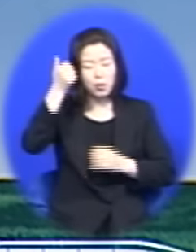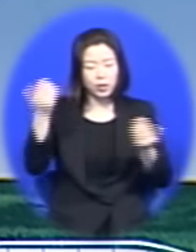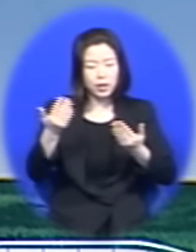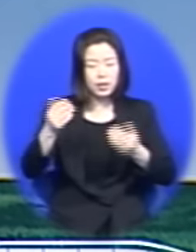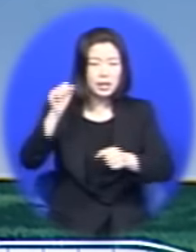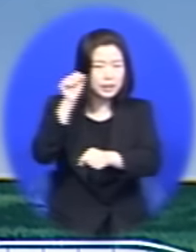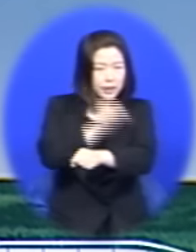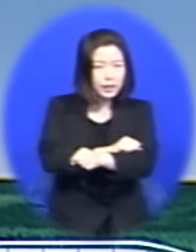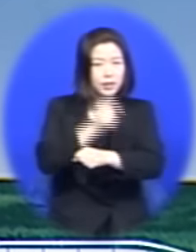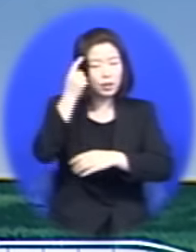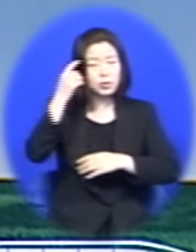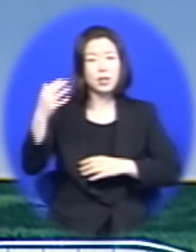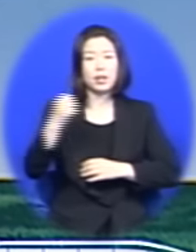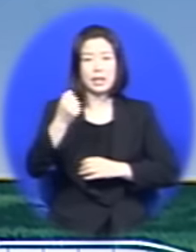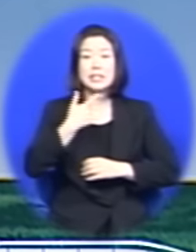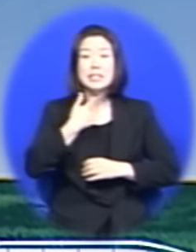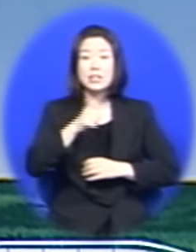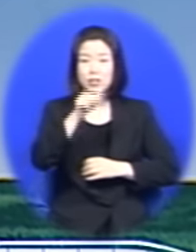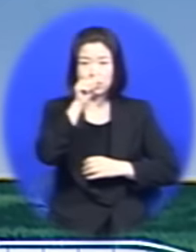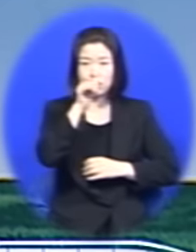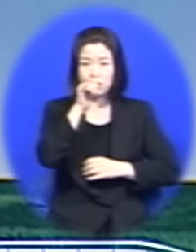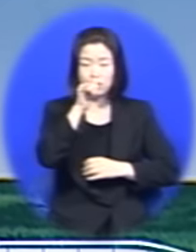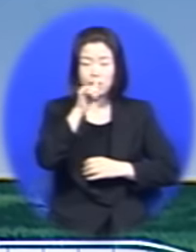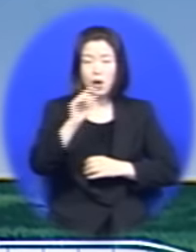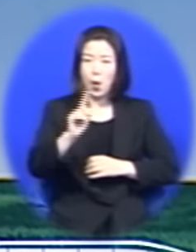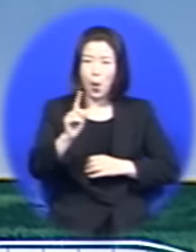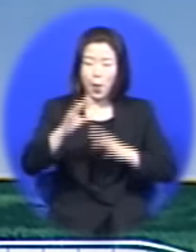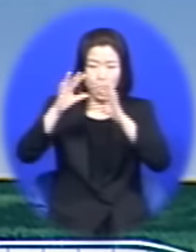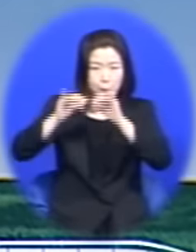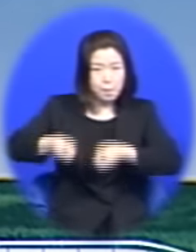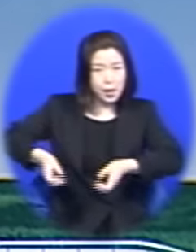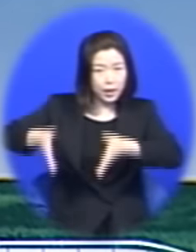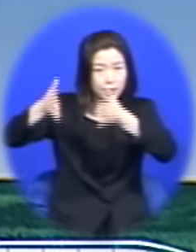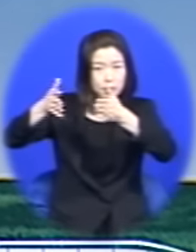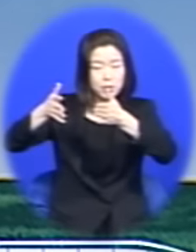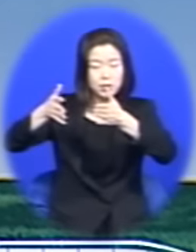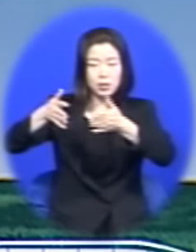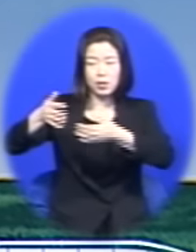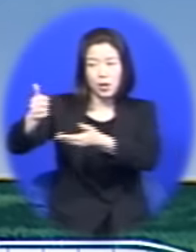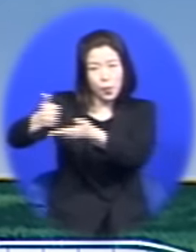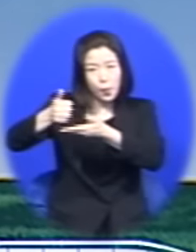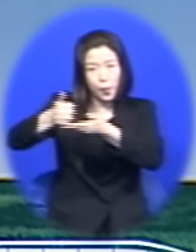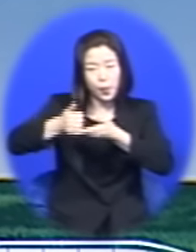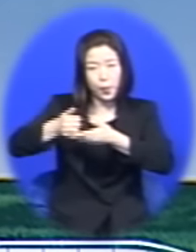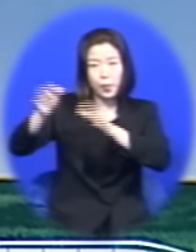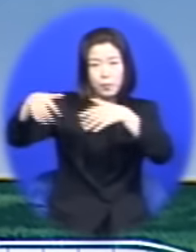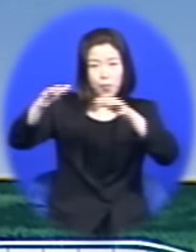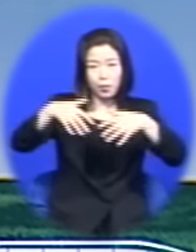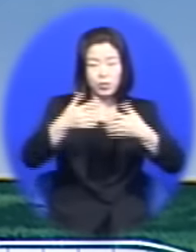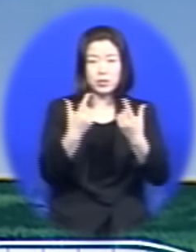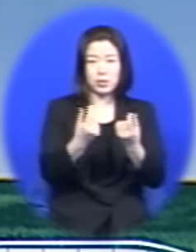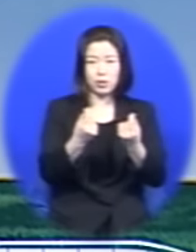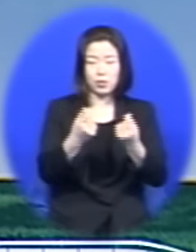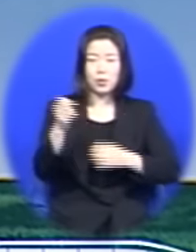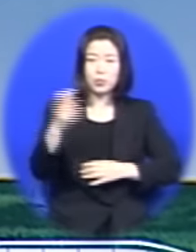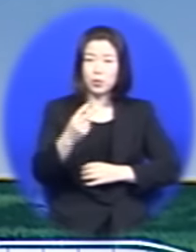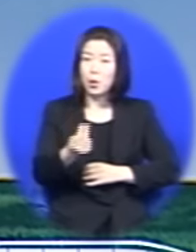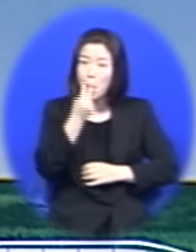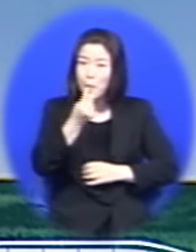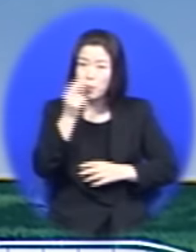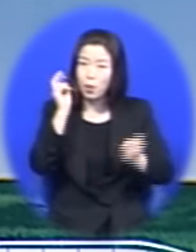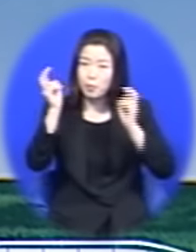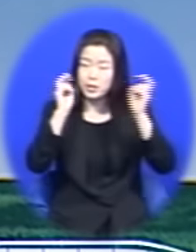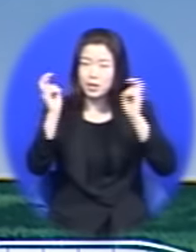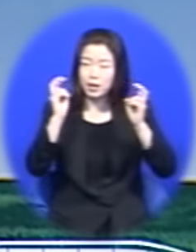생각을 했었어요. 마치 백화점에서 고객을 모으듯이 보험회사가 보험